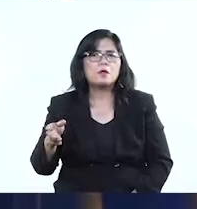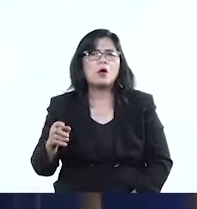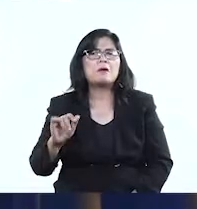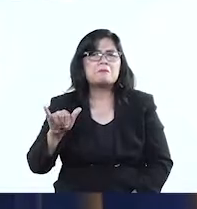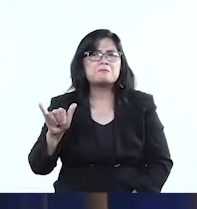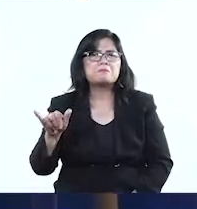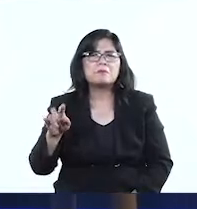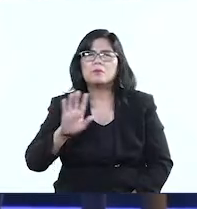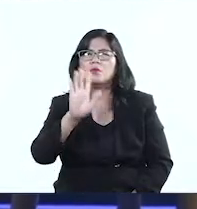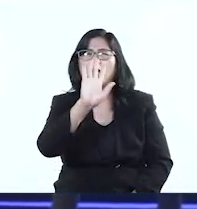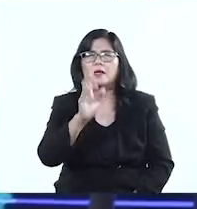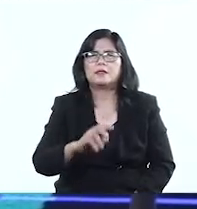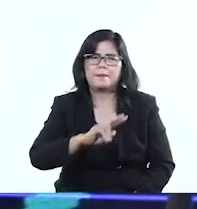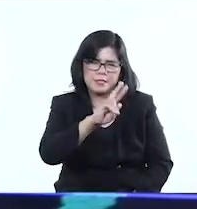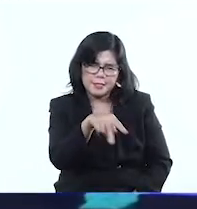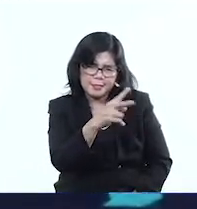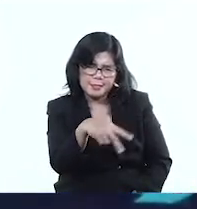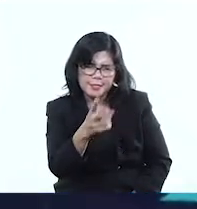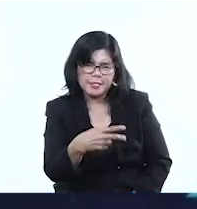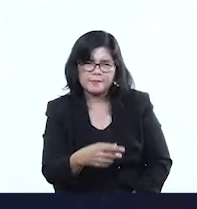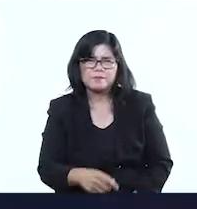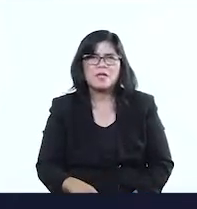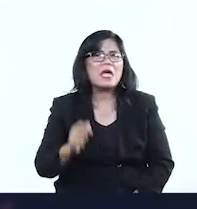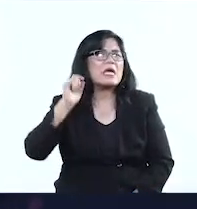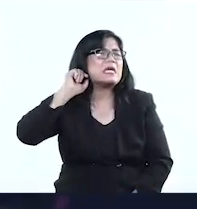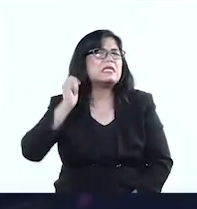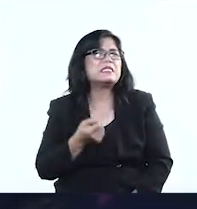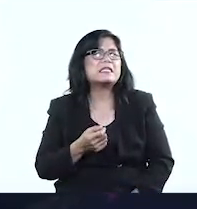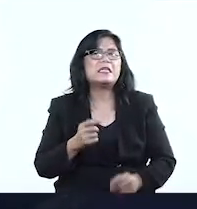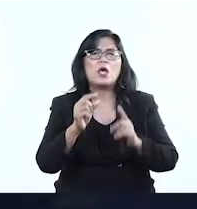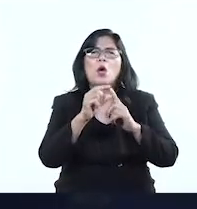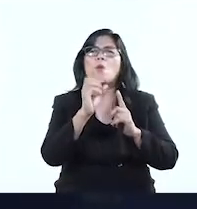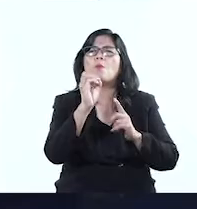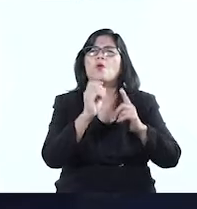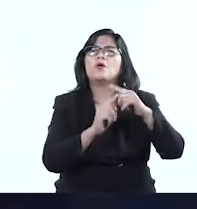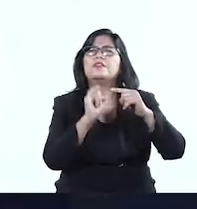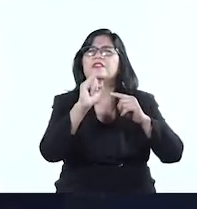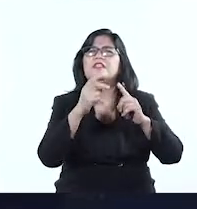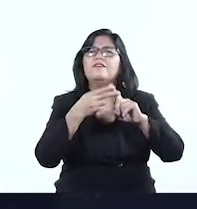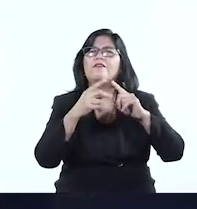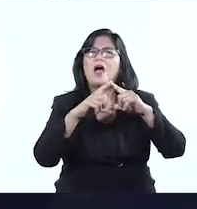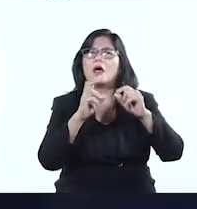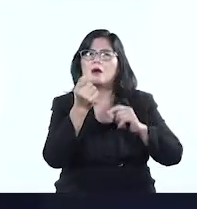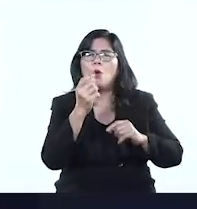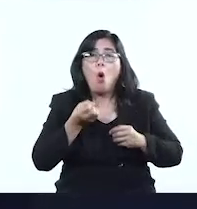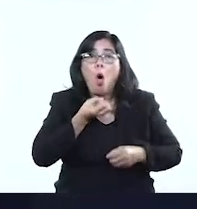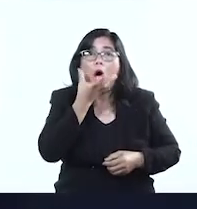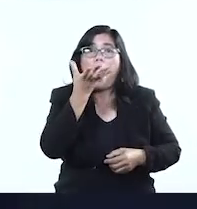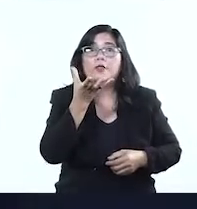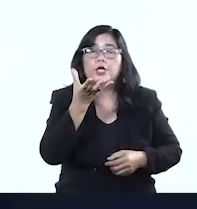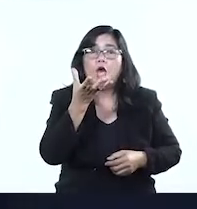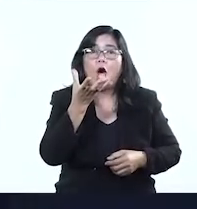Hai dan kebetulan kali ini istrinya motivasi yang berteriak lebih keras enggak di mana nggak dimana-mana Hai